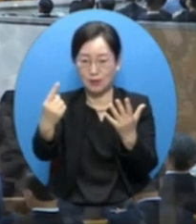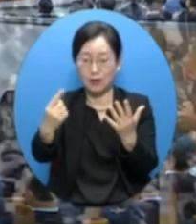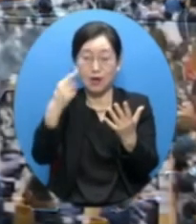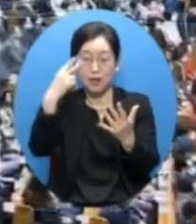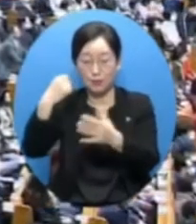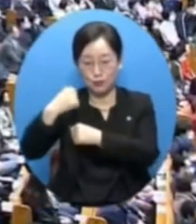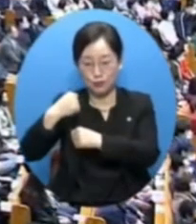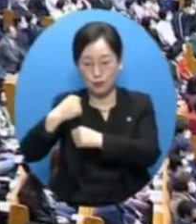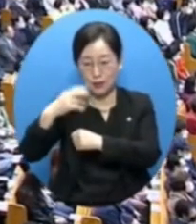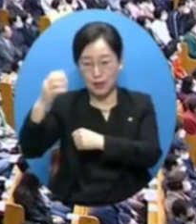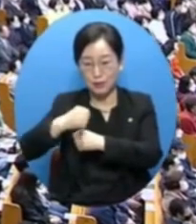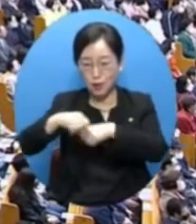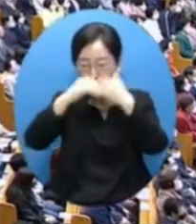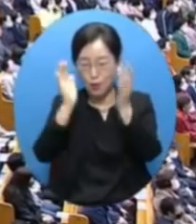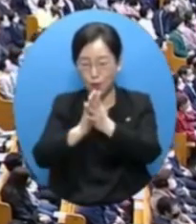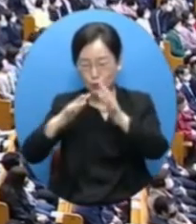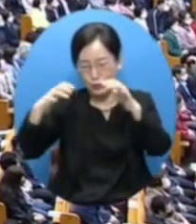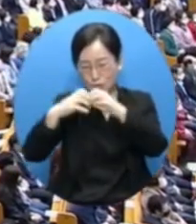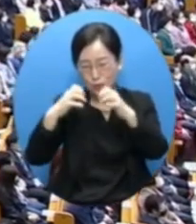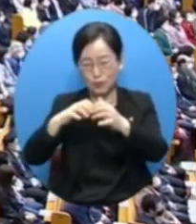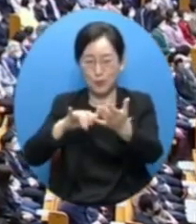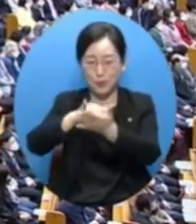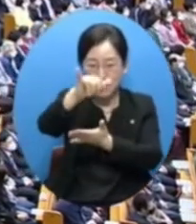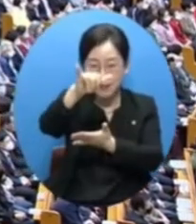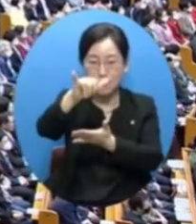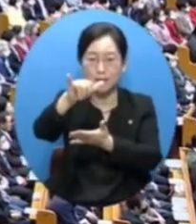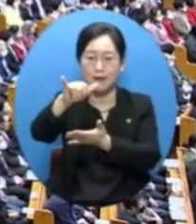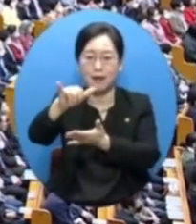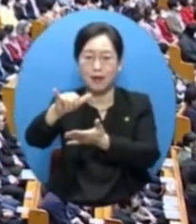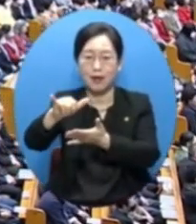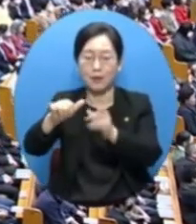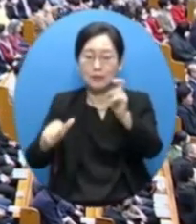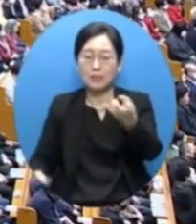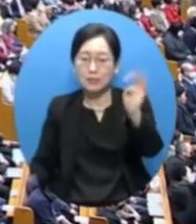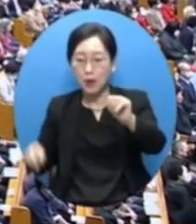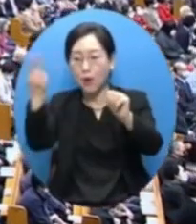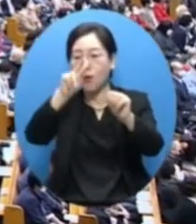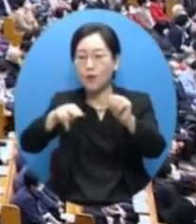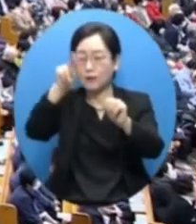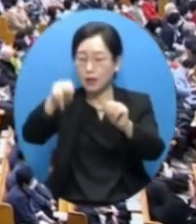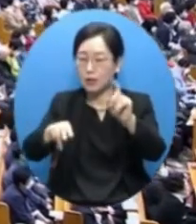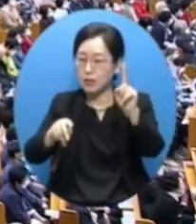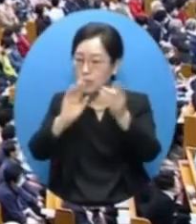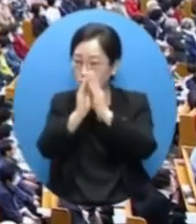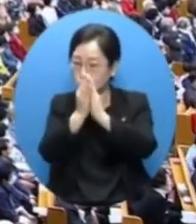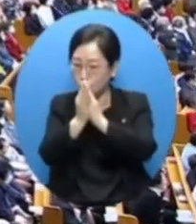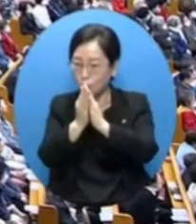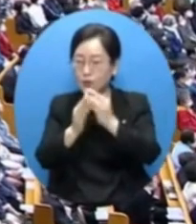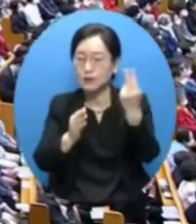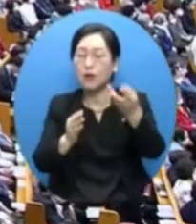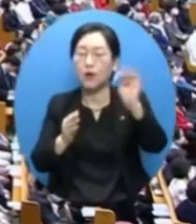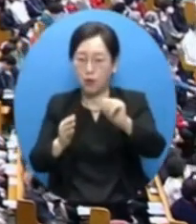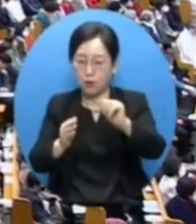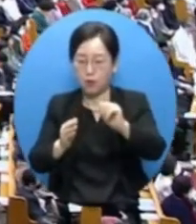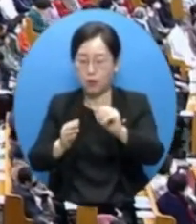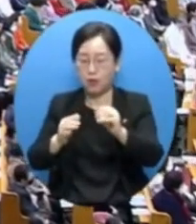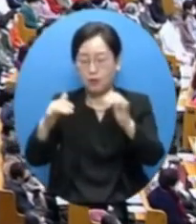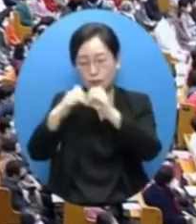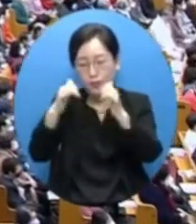갖고 있는 모든 최신식 전투기든 10억 달러 상당, 1조 2천억 상당의 각종 신무기를 물려주고